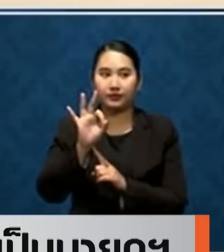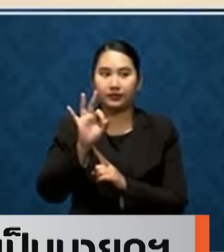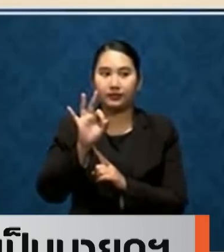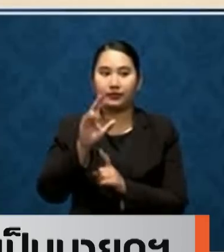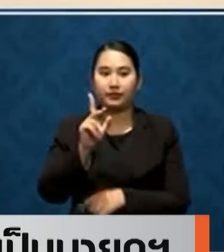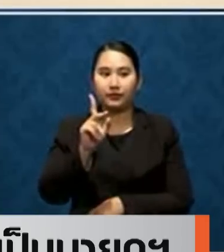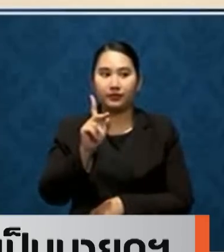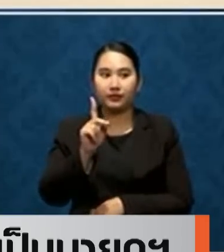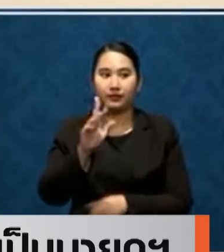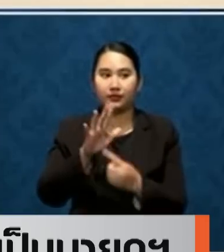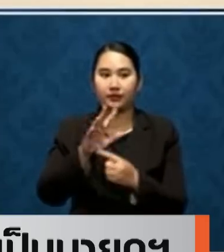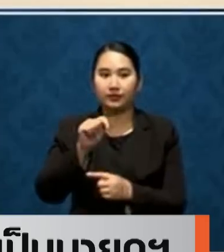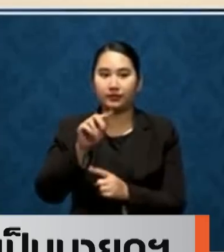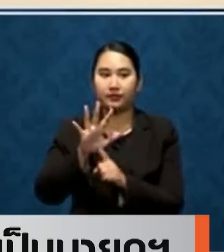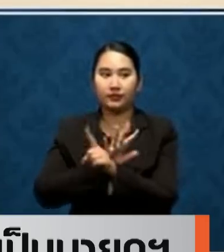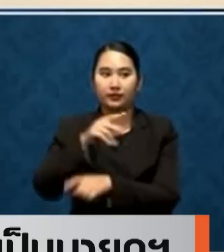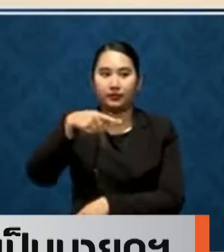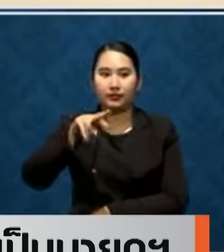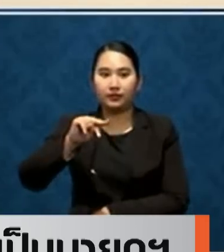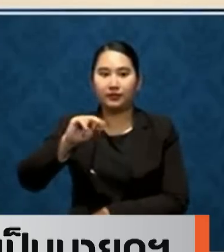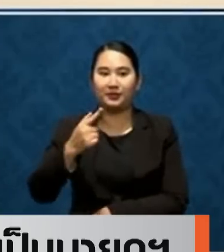ดิ ์ไม่เห็นชอบ